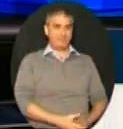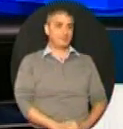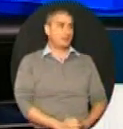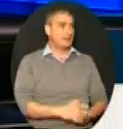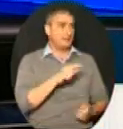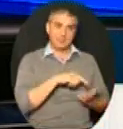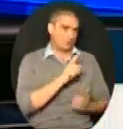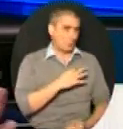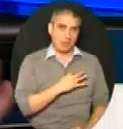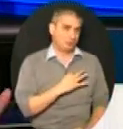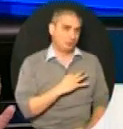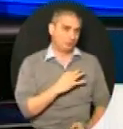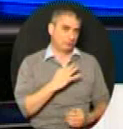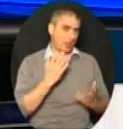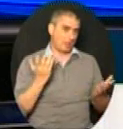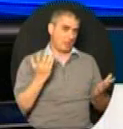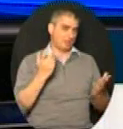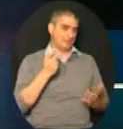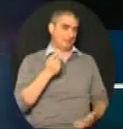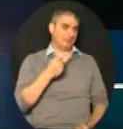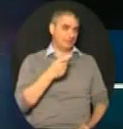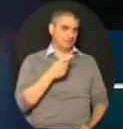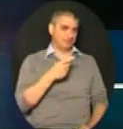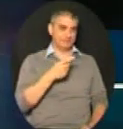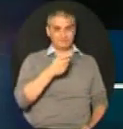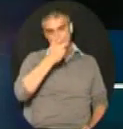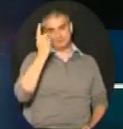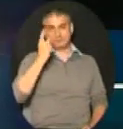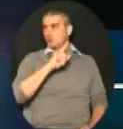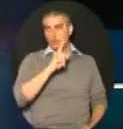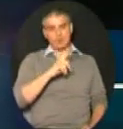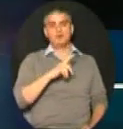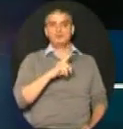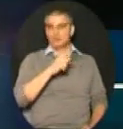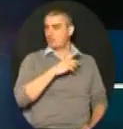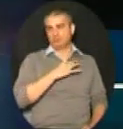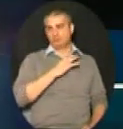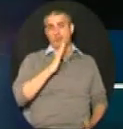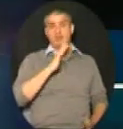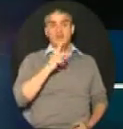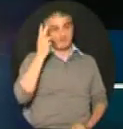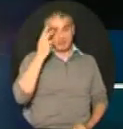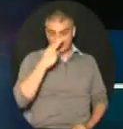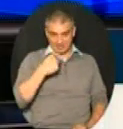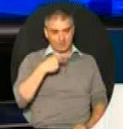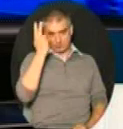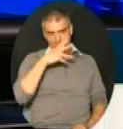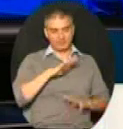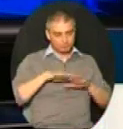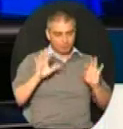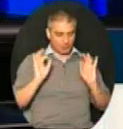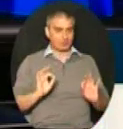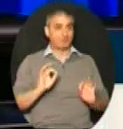ולכן הוא לא שענן. אומר, מסתבר שכמרכז שמאל, אריה אלדד לא שענן. אומר, רגע, אומר שזה לא